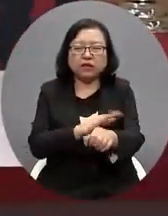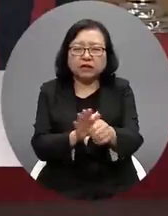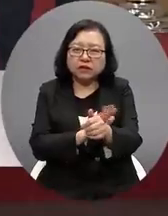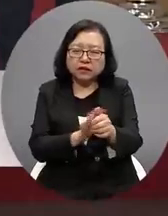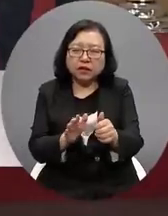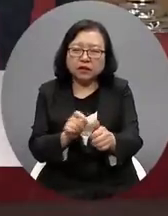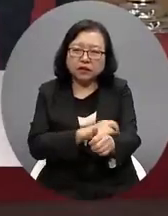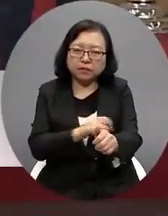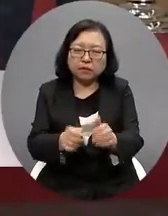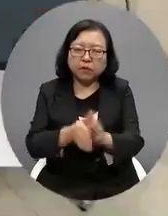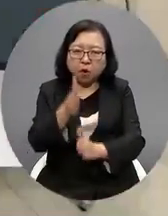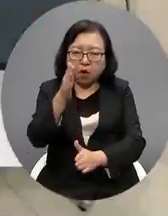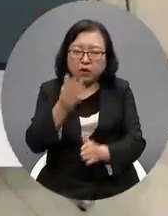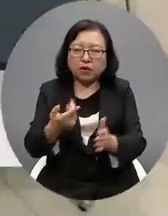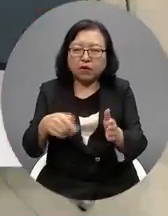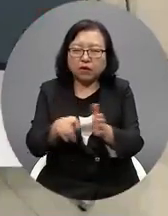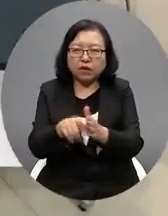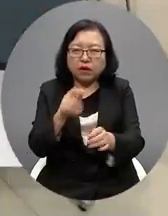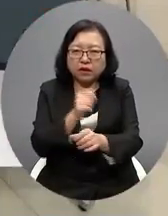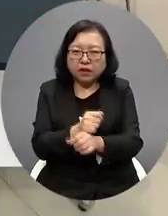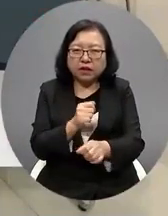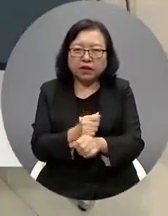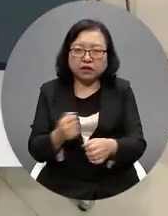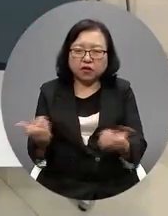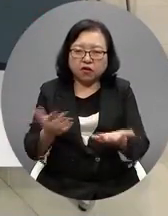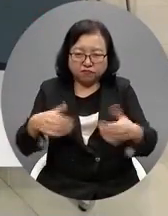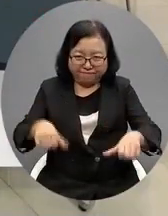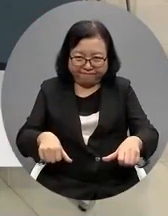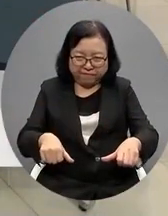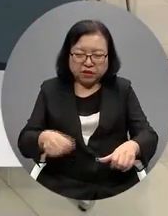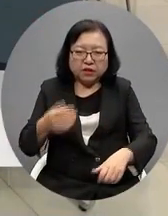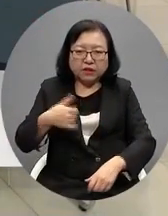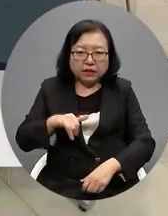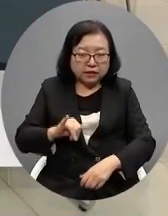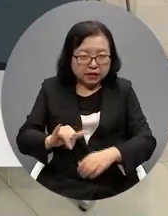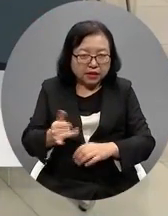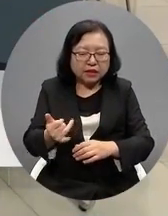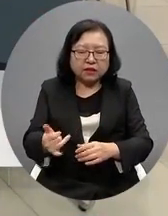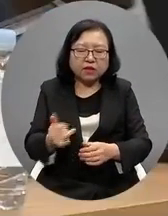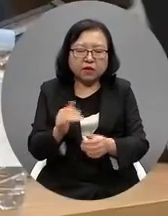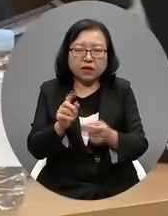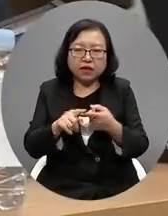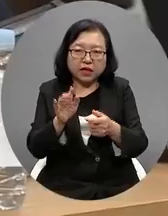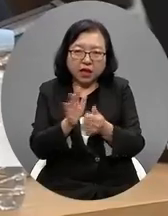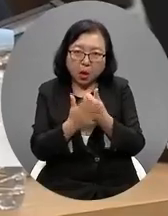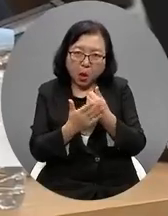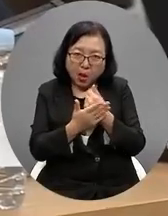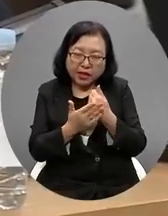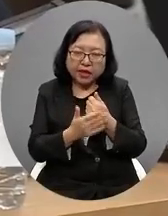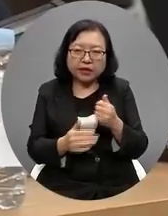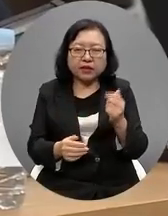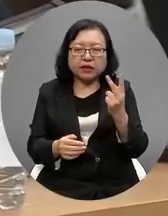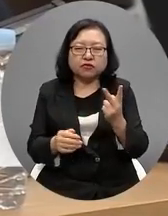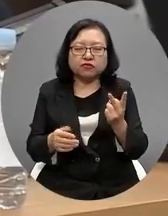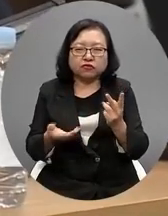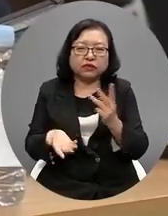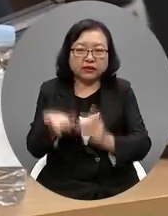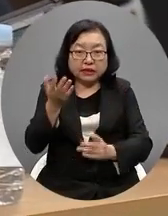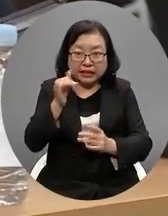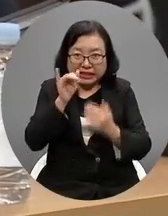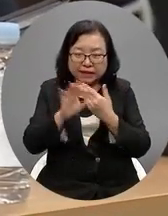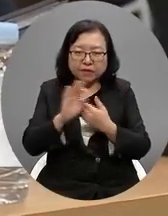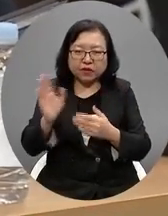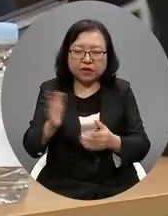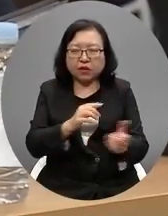업무 협약을 체결해 다자녀 공공시설 이용 지원 기준을 두자녀 이상으로 일원화하는 한편 이용료 감면과